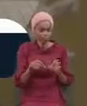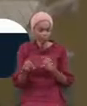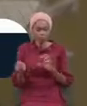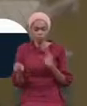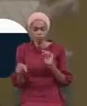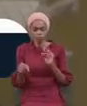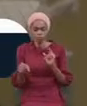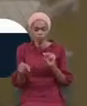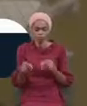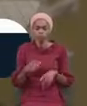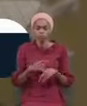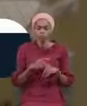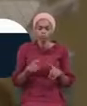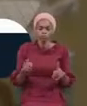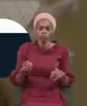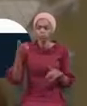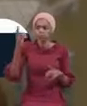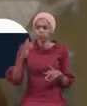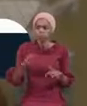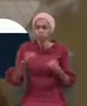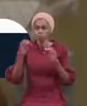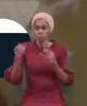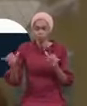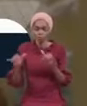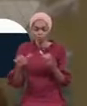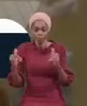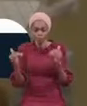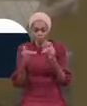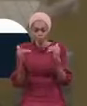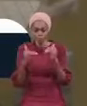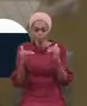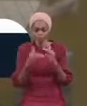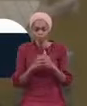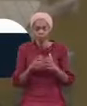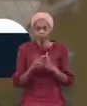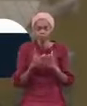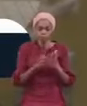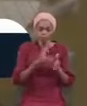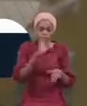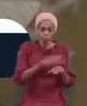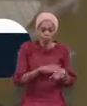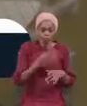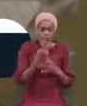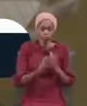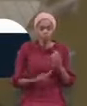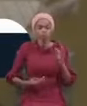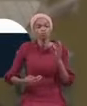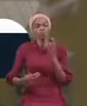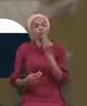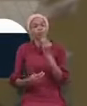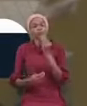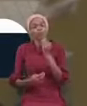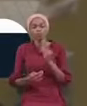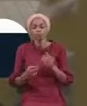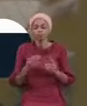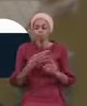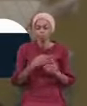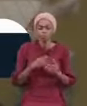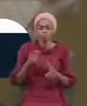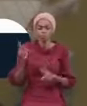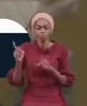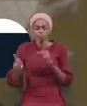Dieu n'a pas d'acception de personne quel que soit votre